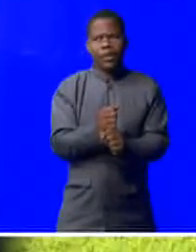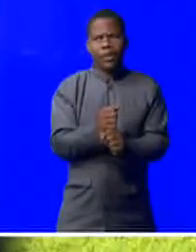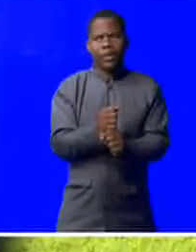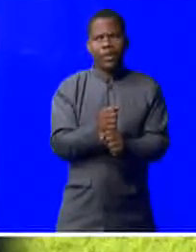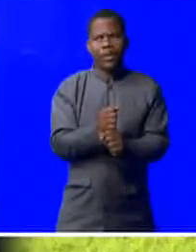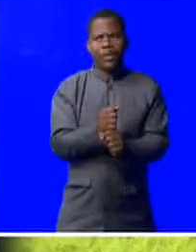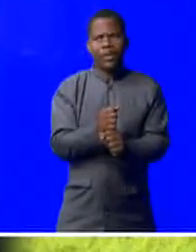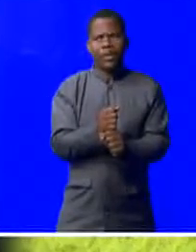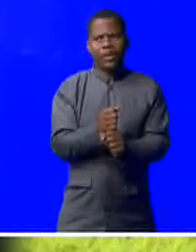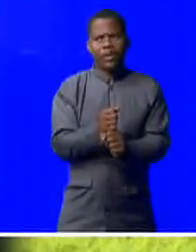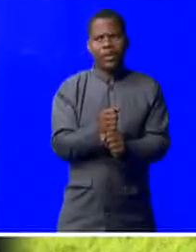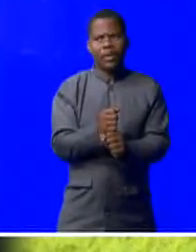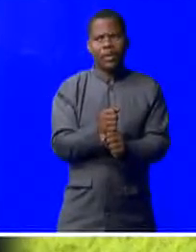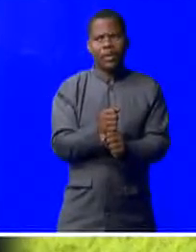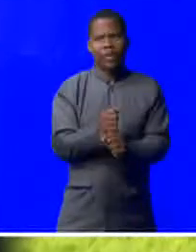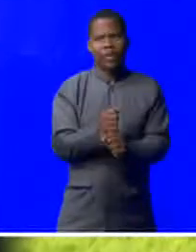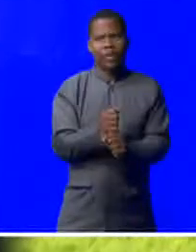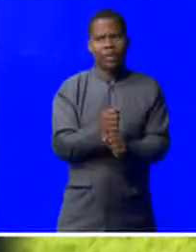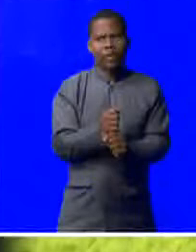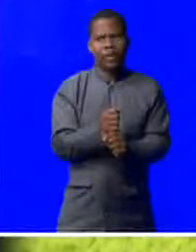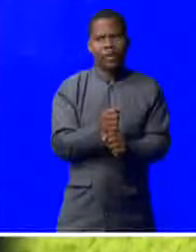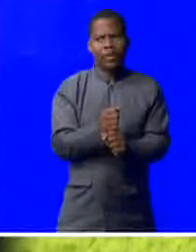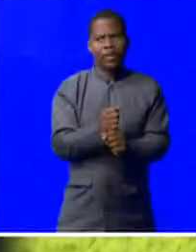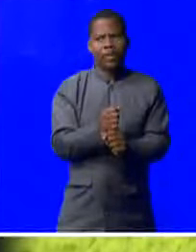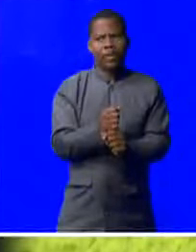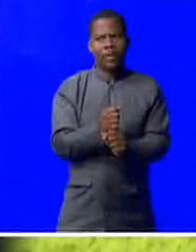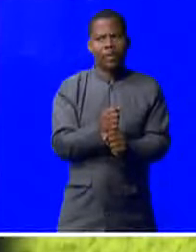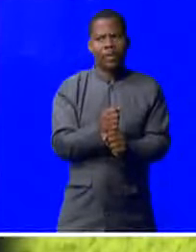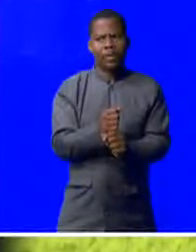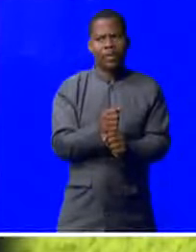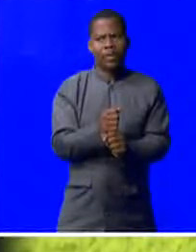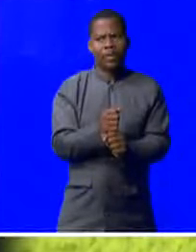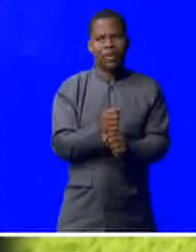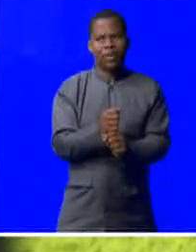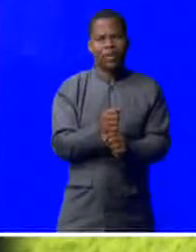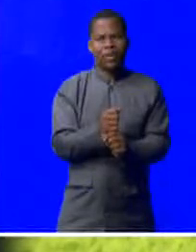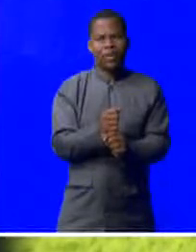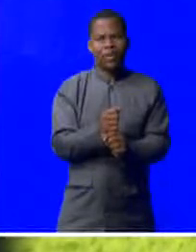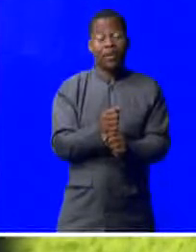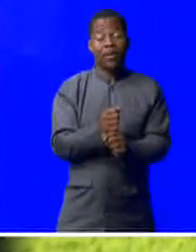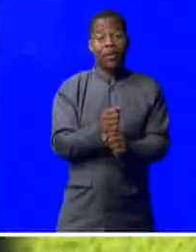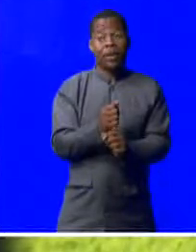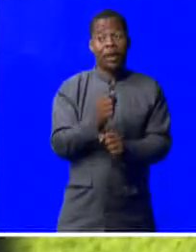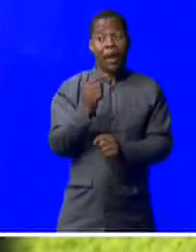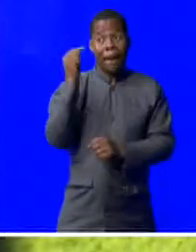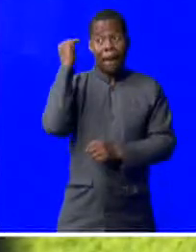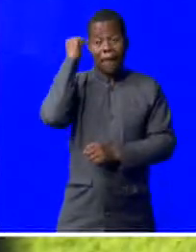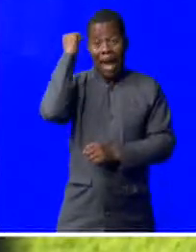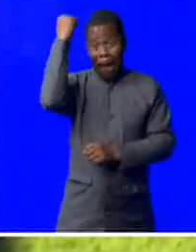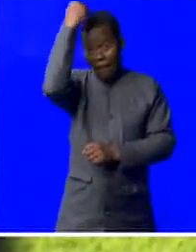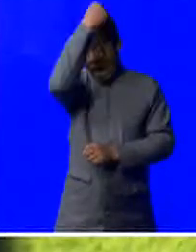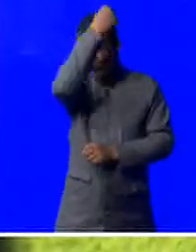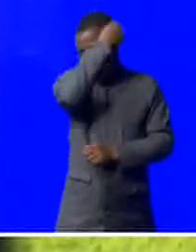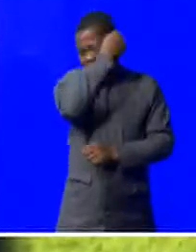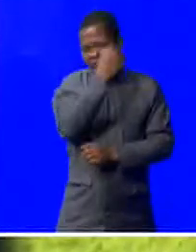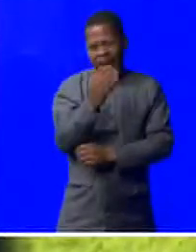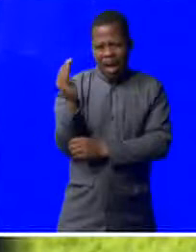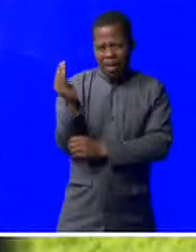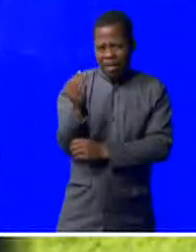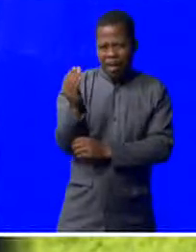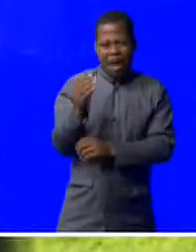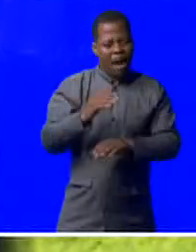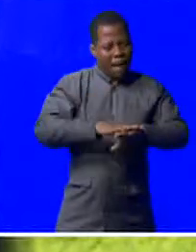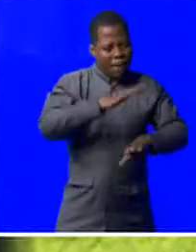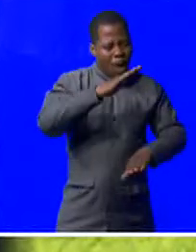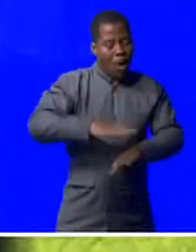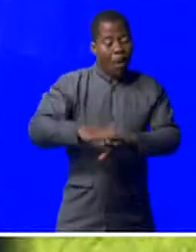ithi His Majesty has said many times that ICT can generate big revenue to